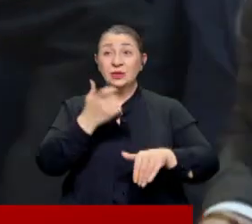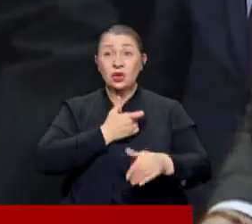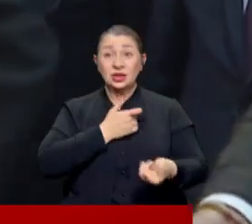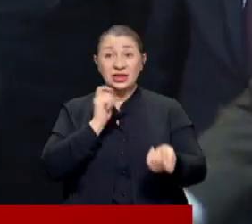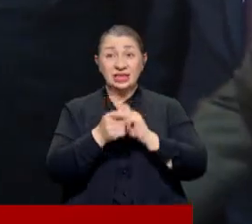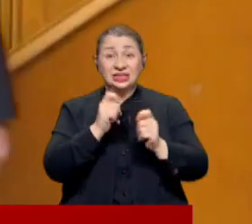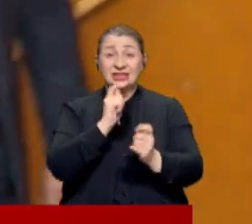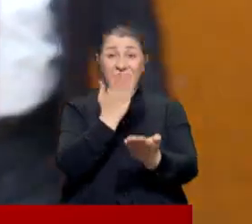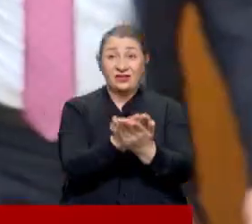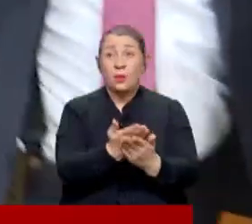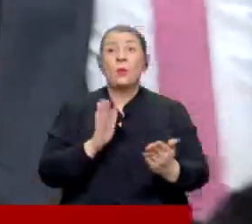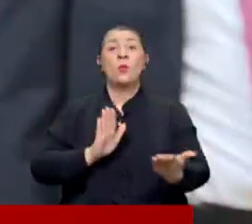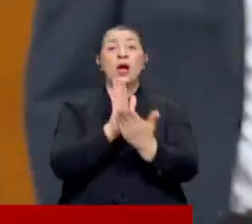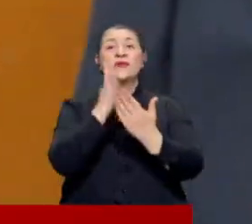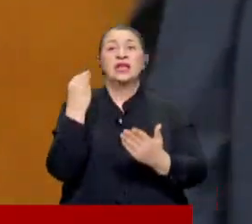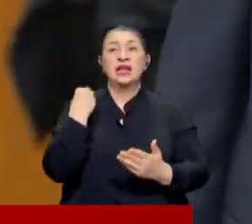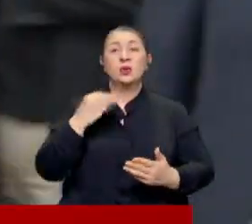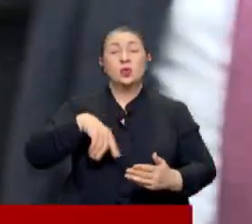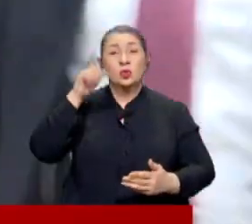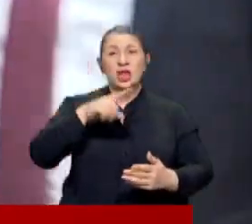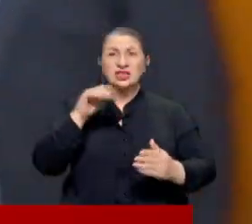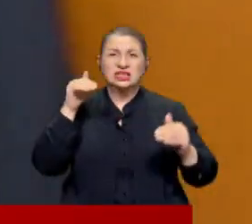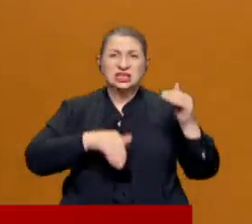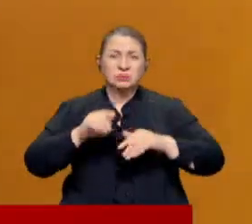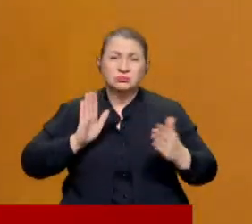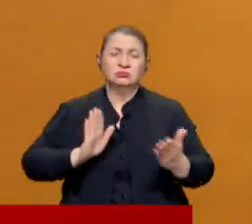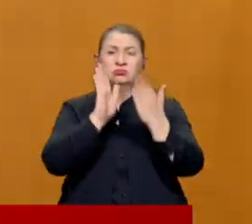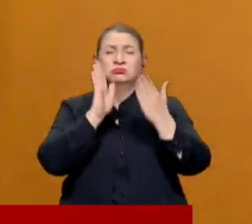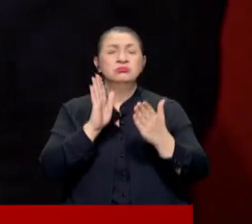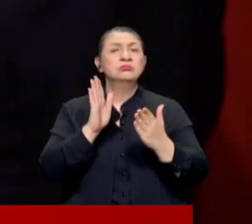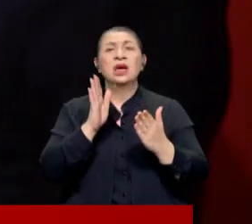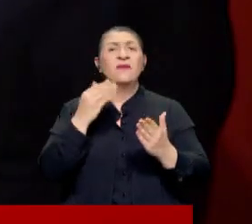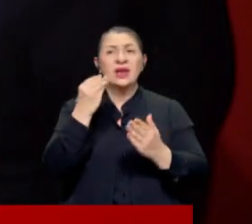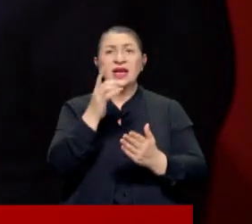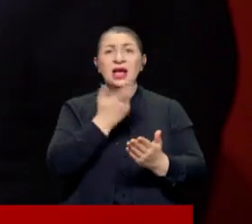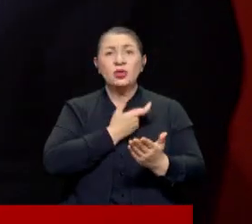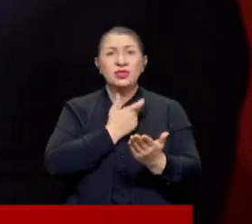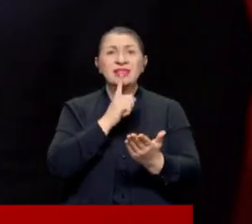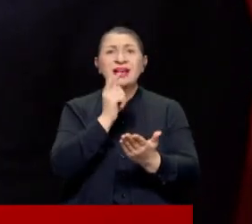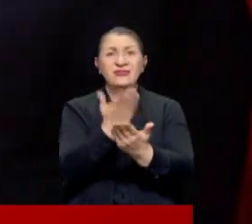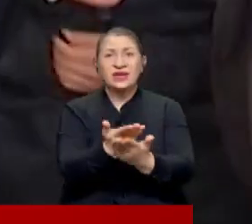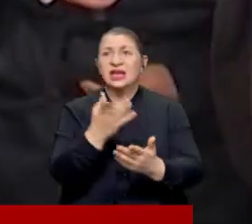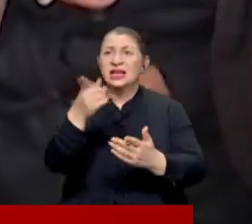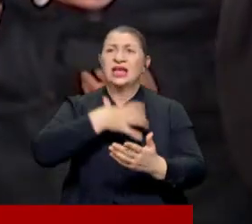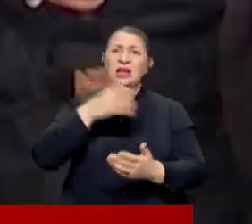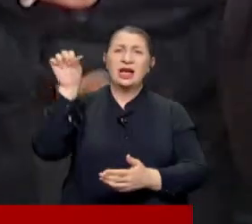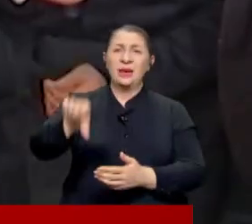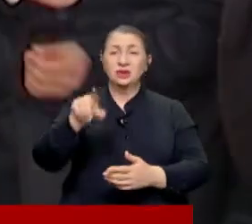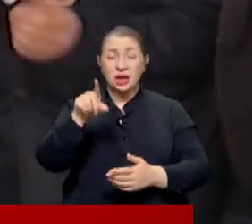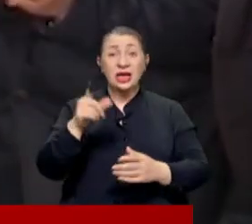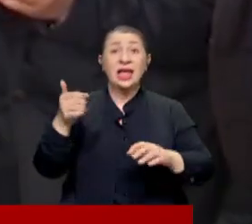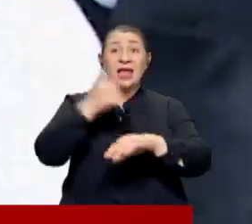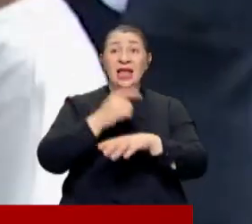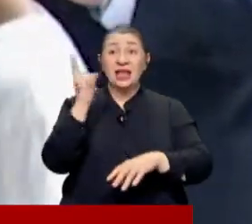kanununda değişiklik teklifine muhalefetten Yenigün'de seçim resmi yükseldi verdikleri kanun teklifi ile kendileri kaybedecek sesi de